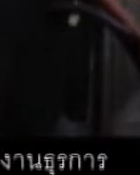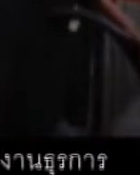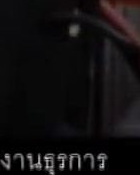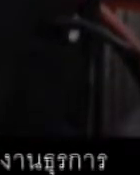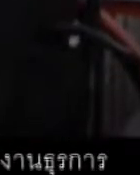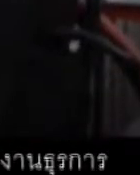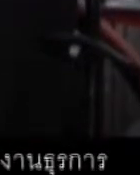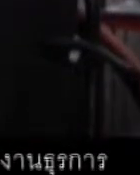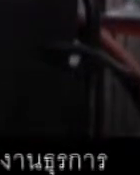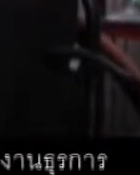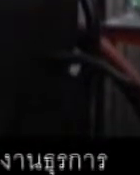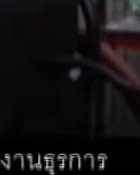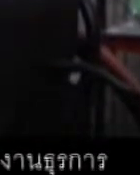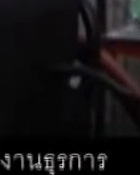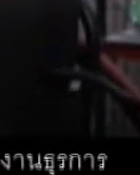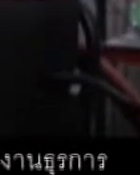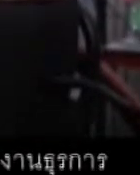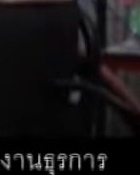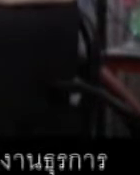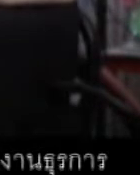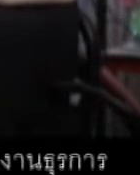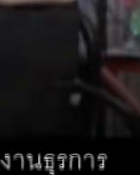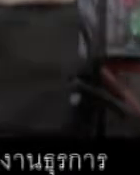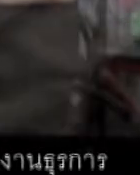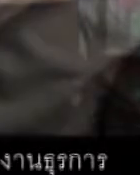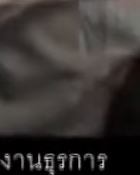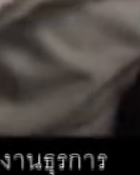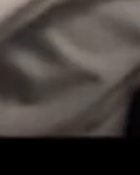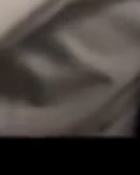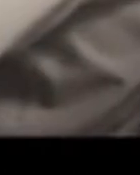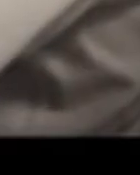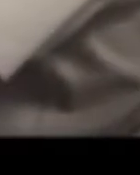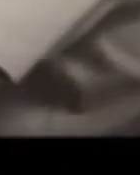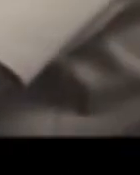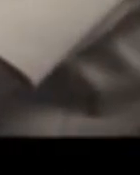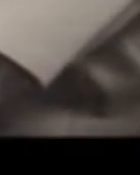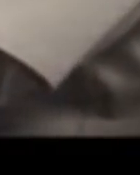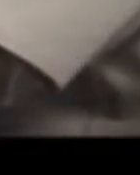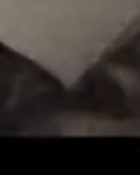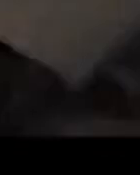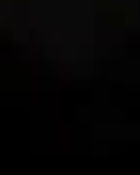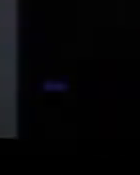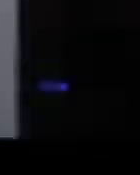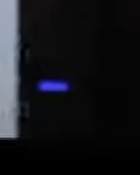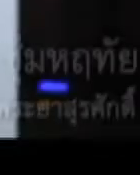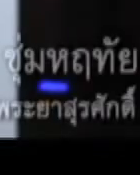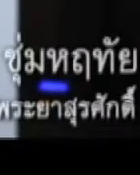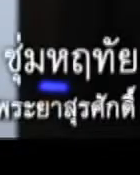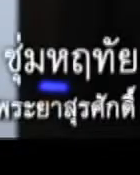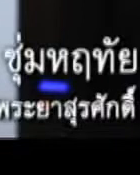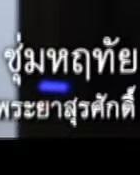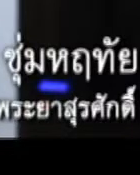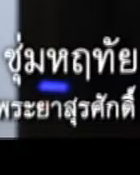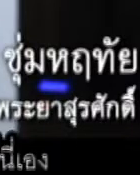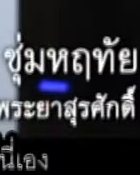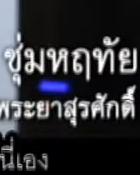เทศบาลนครเจ้าพระยาสุรศักดิ์ตำแหน่งผู้ช่วยเจ้าพนักงานธุรการก็5ปีแล้วครับวันแรกที่มาสัมภาษณ์ก็ยังมารถไ